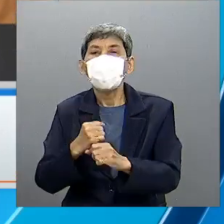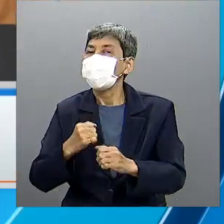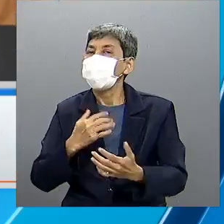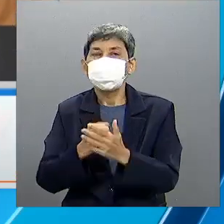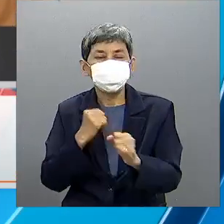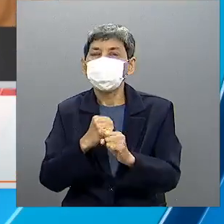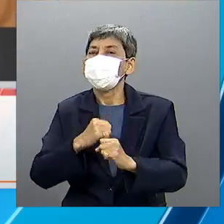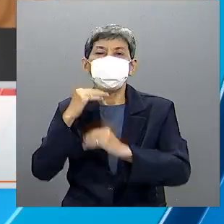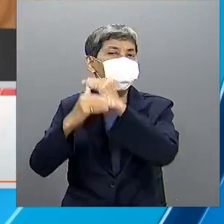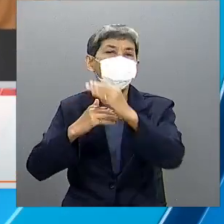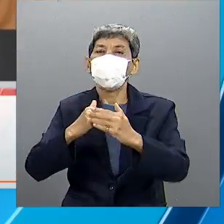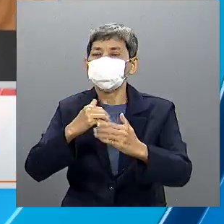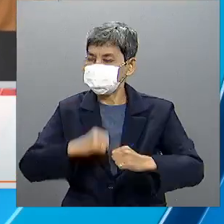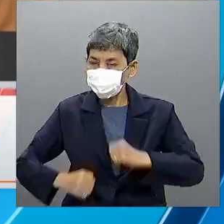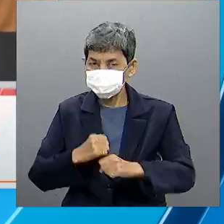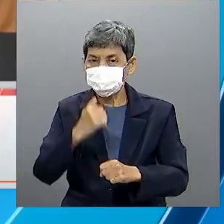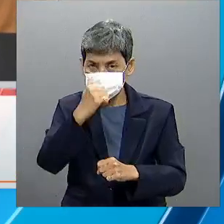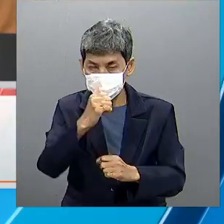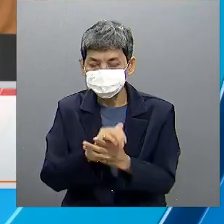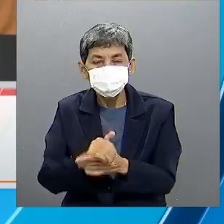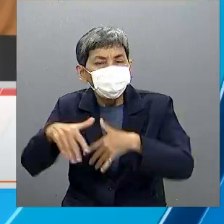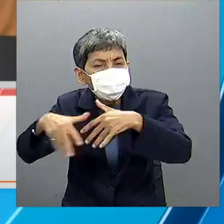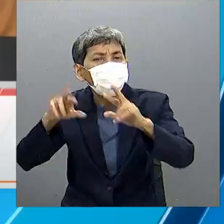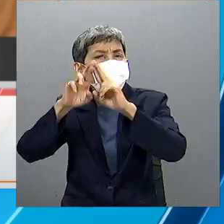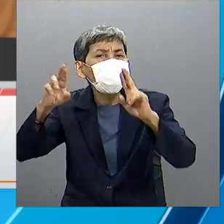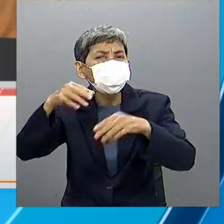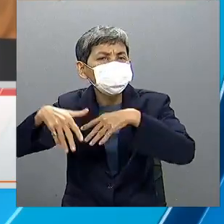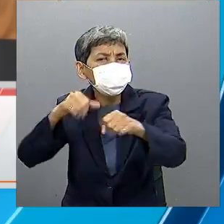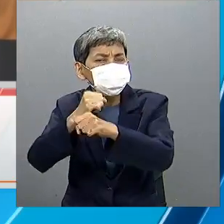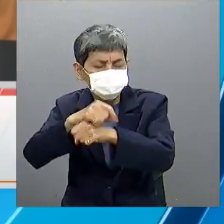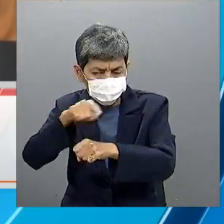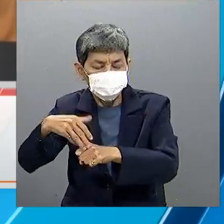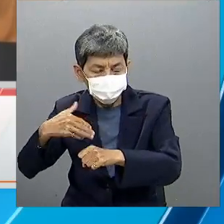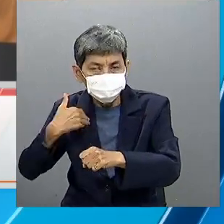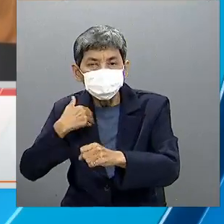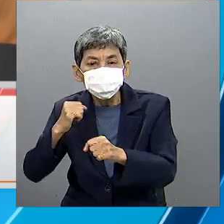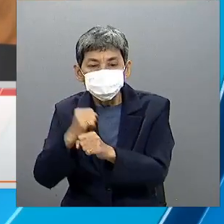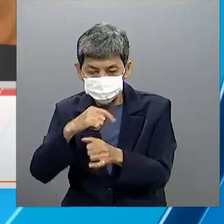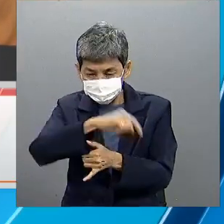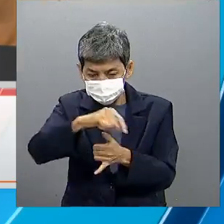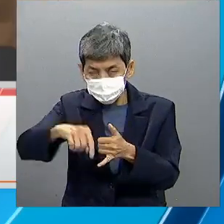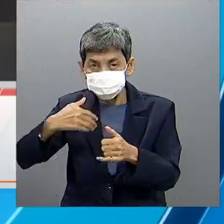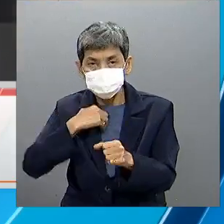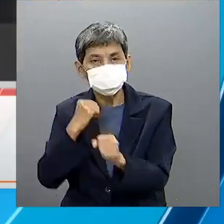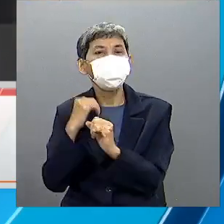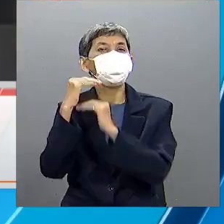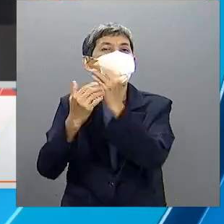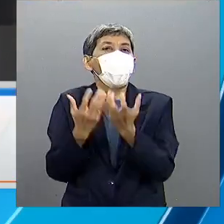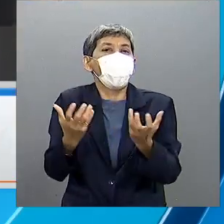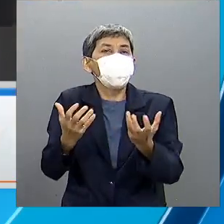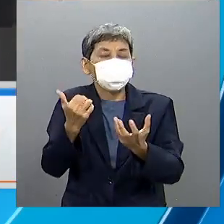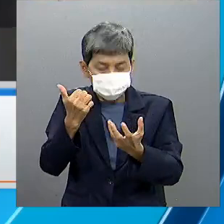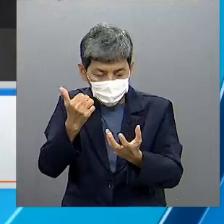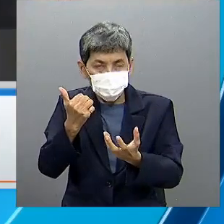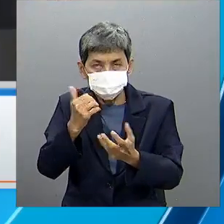อะค่ะแล้วที่เป็นวิสาหกิจชุมชนเนี่ยเรามองว่าคือมันเป็นเรื่องที่ใกล้ตัวของเขาแล้วสามารถพัฒนาเขาได้แบบเขาสามาร